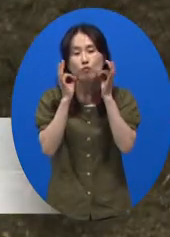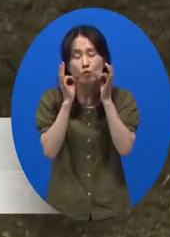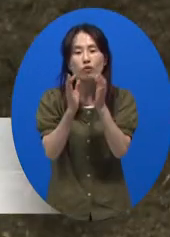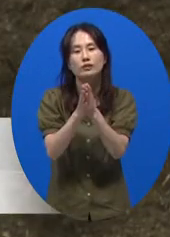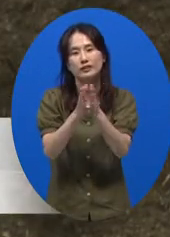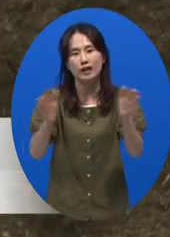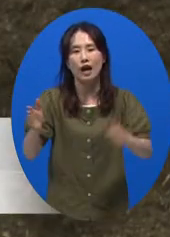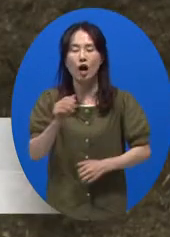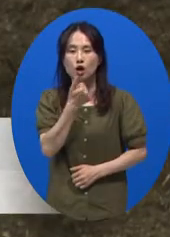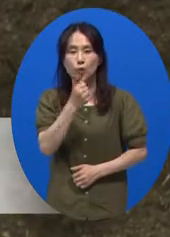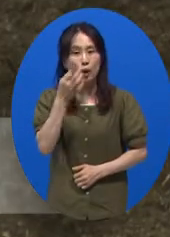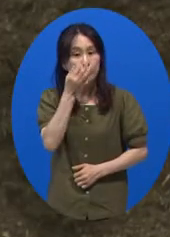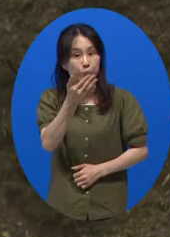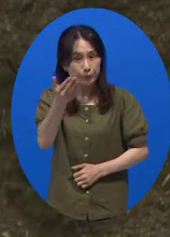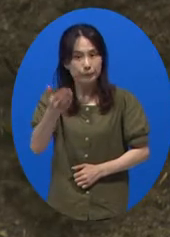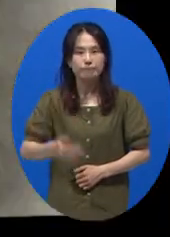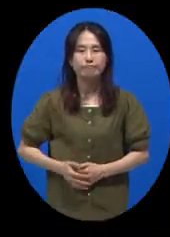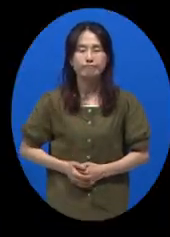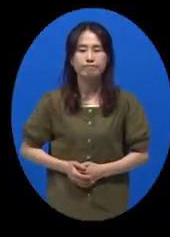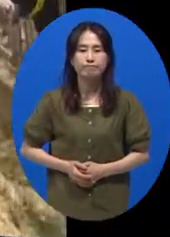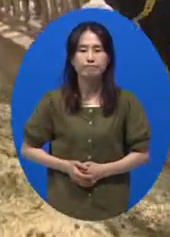나섰습니다. 리포트 함께 보시죠.